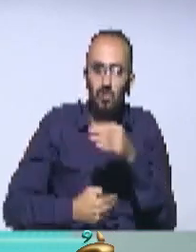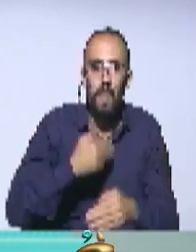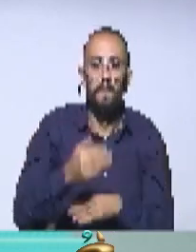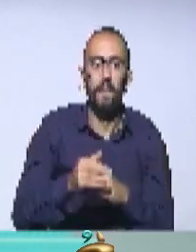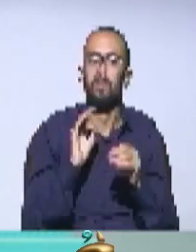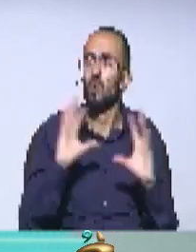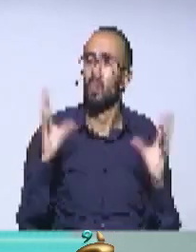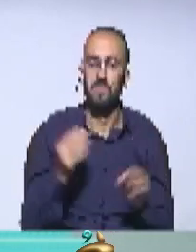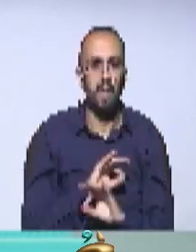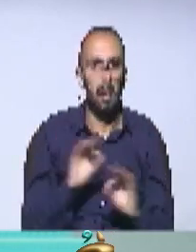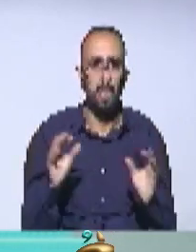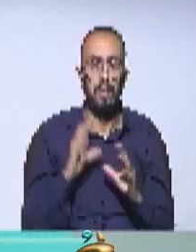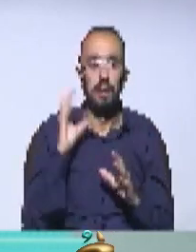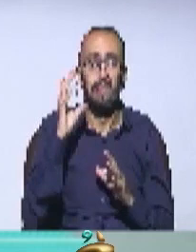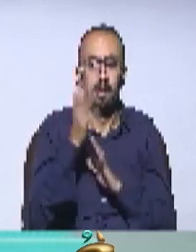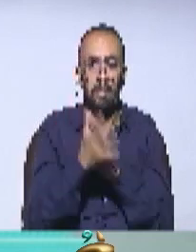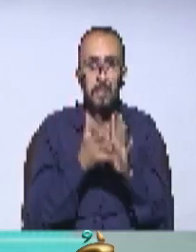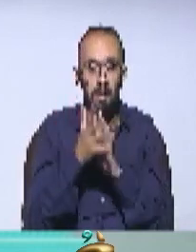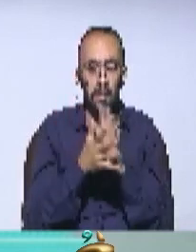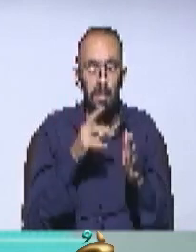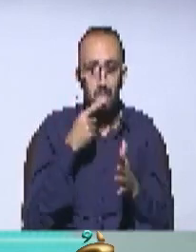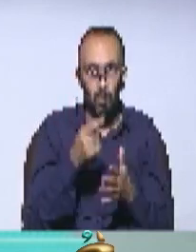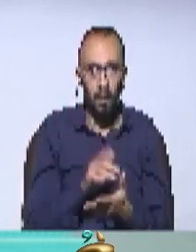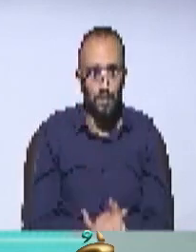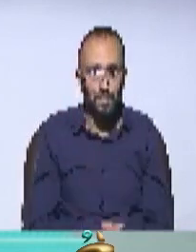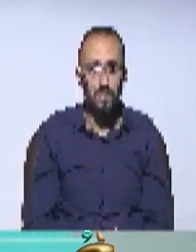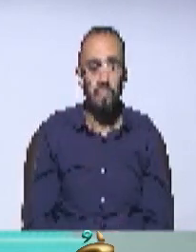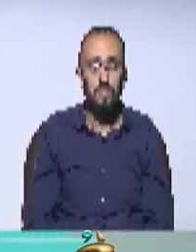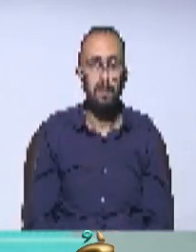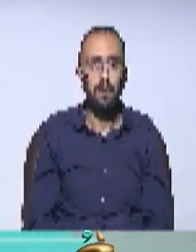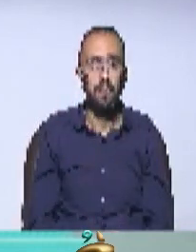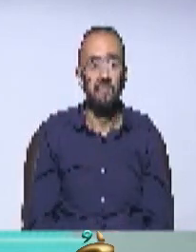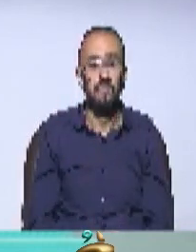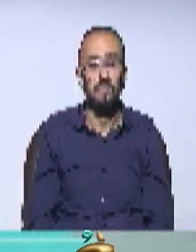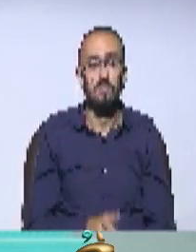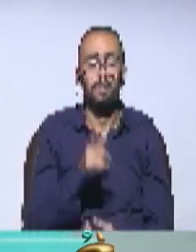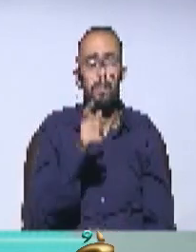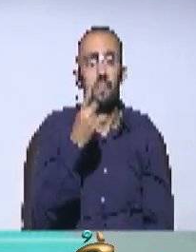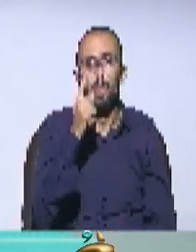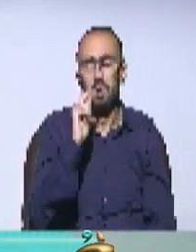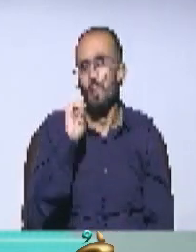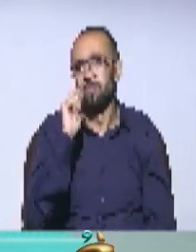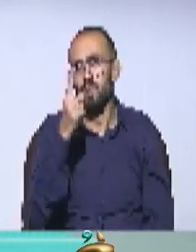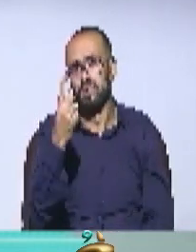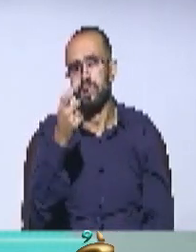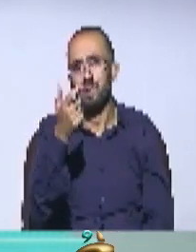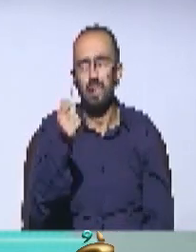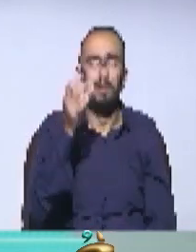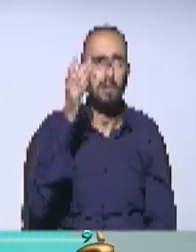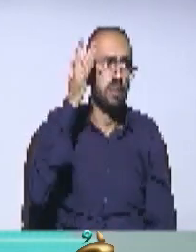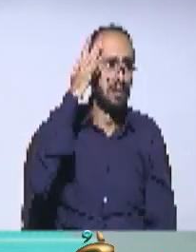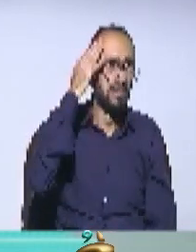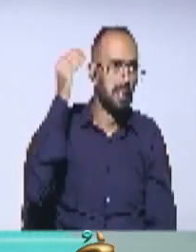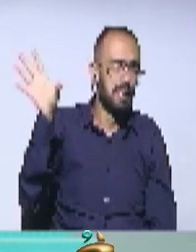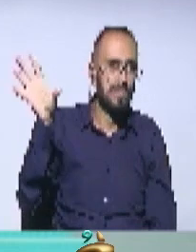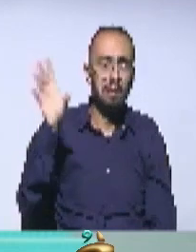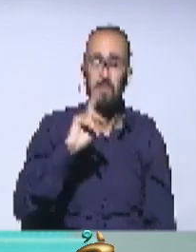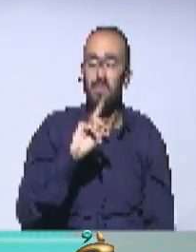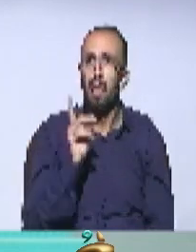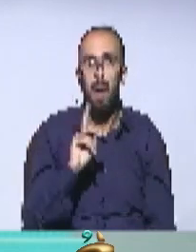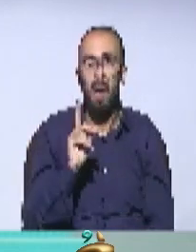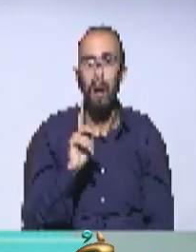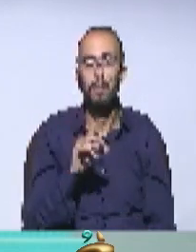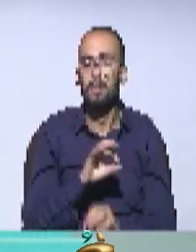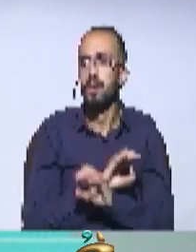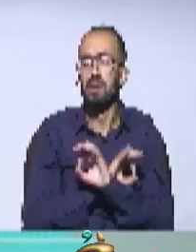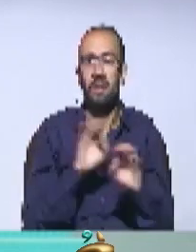صحيح، والجميل دايما في تصريحات السيد الرئيس عبد الفتاح السيسي انه بيحرص انه ما تبقاش فيه محافظه منسيه او ما يبقاش فيه